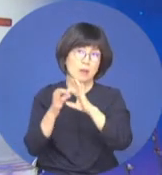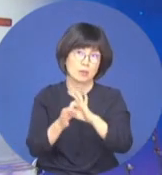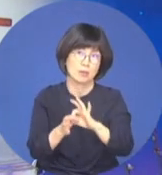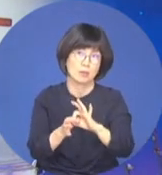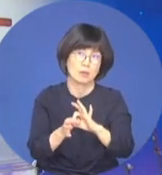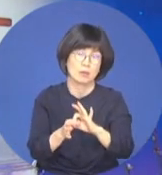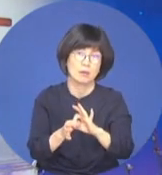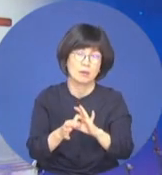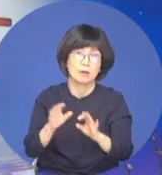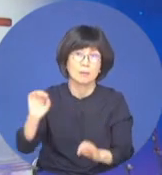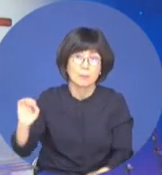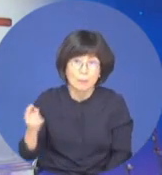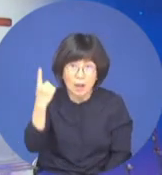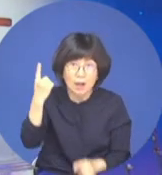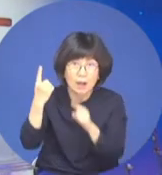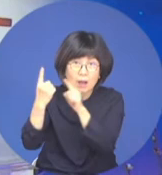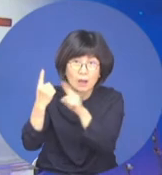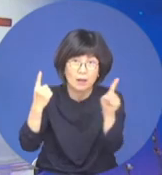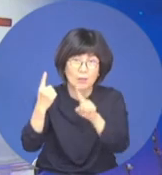불신에서 시작되는 거예요. 불신에서.